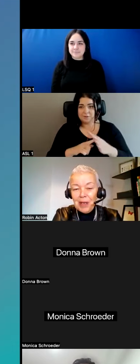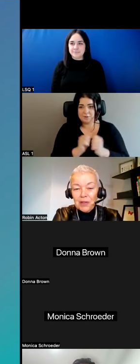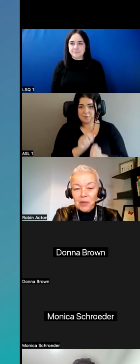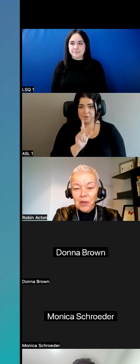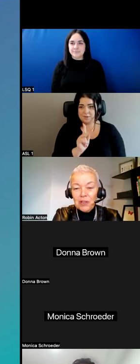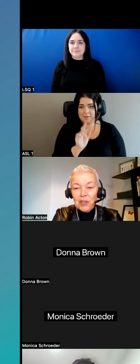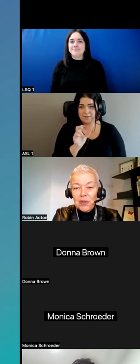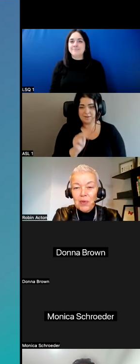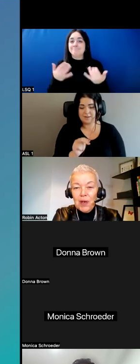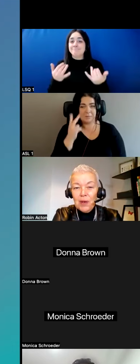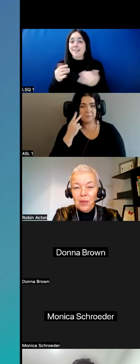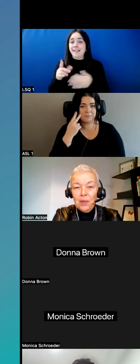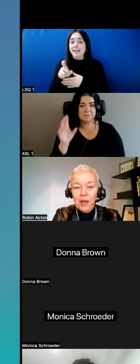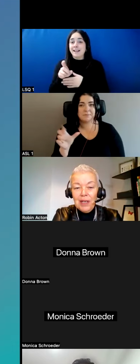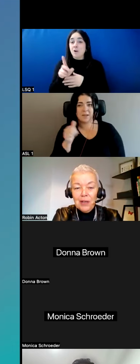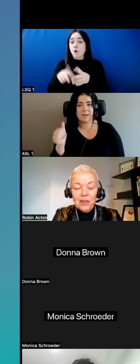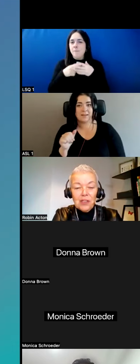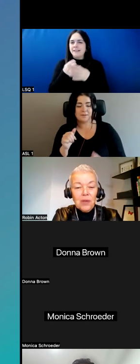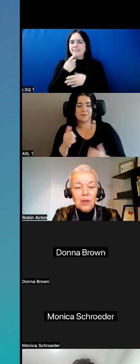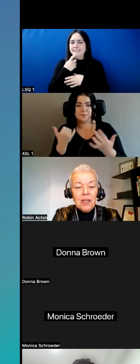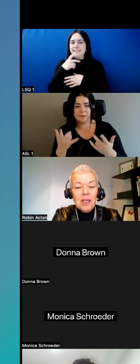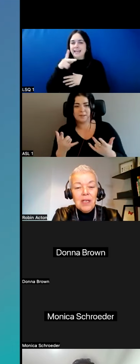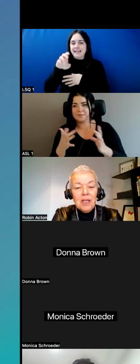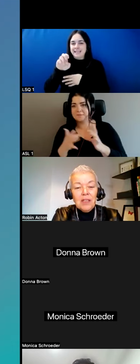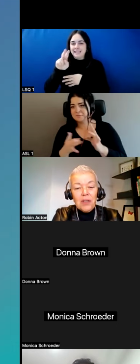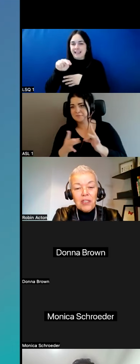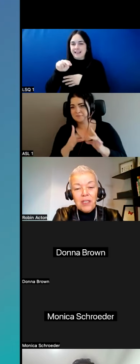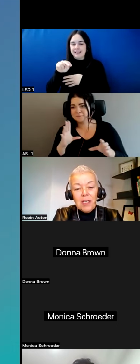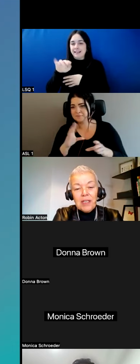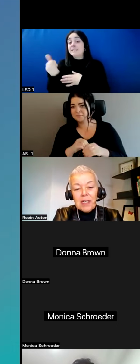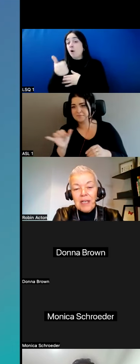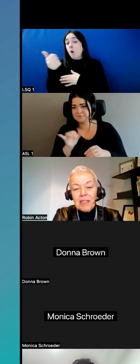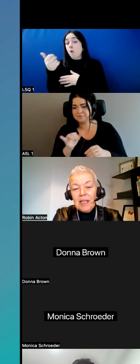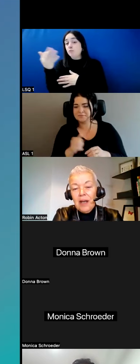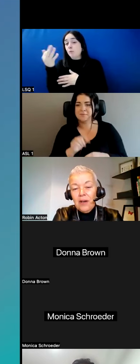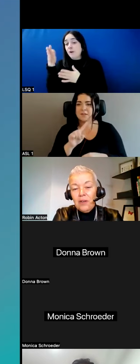Je vais poser une question. On va commencer par Ken et on va voir si d'autres personnes veulent y répondre.